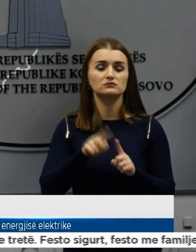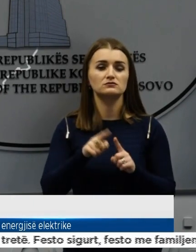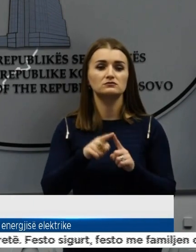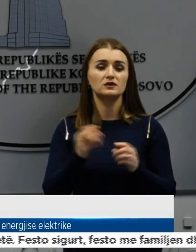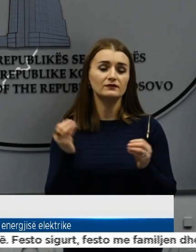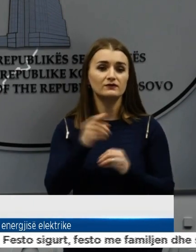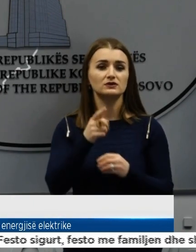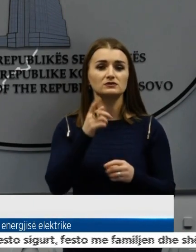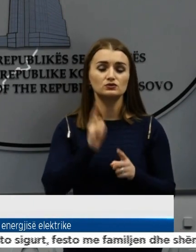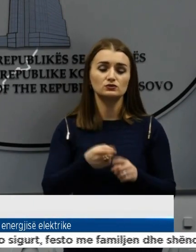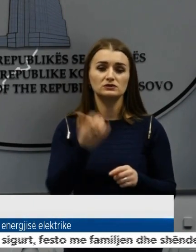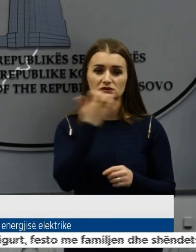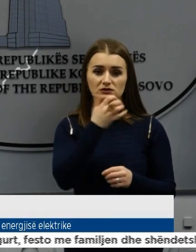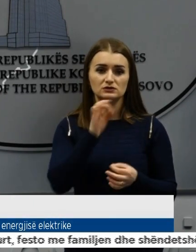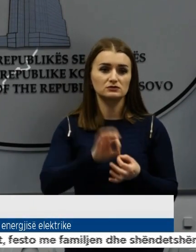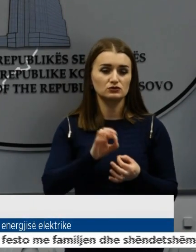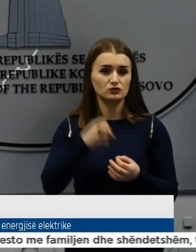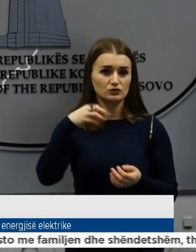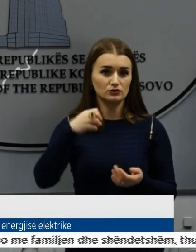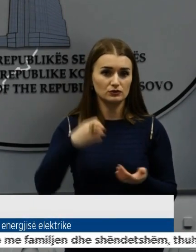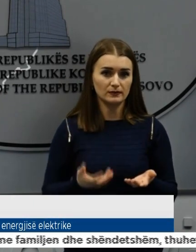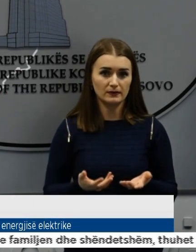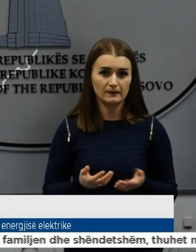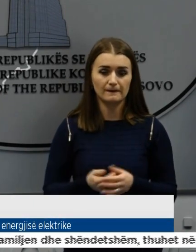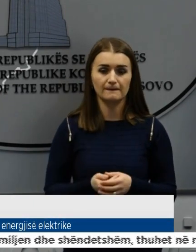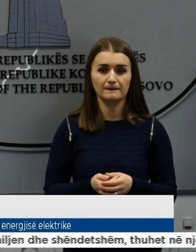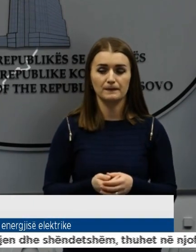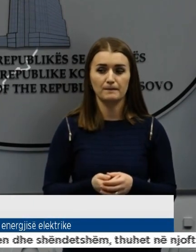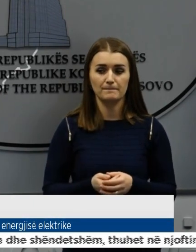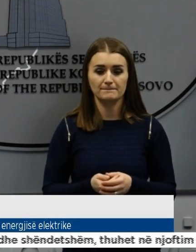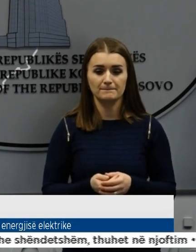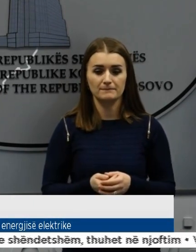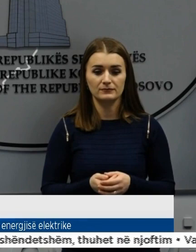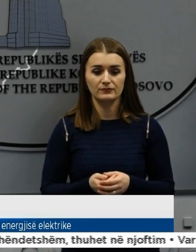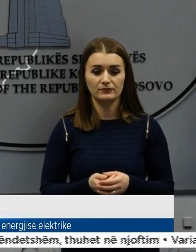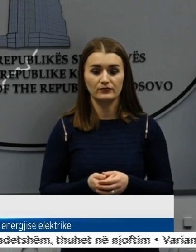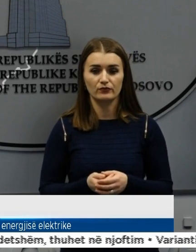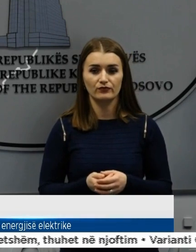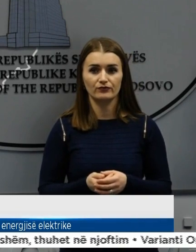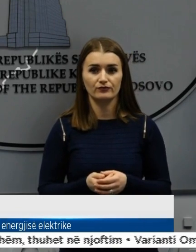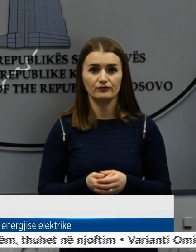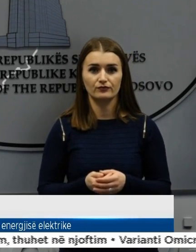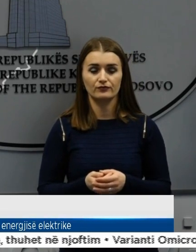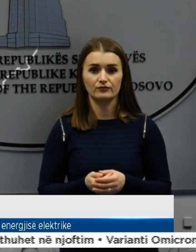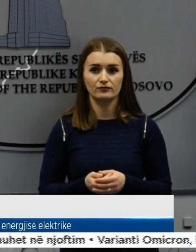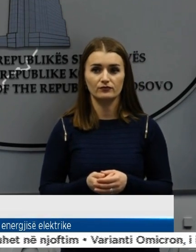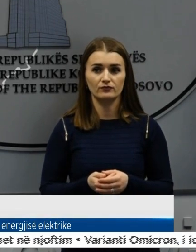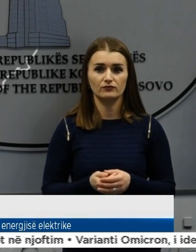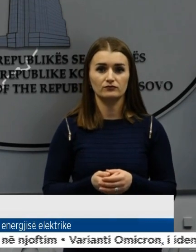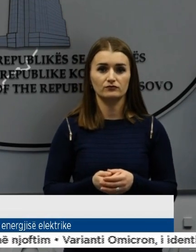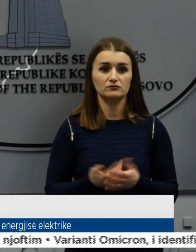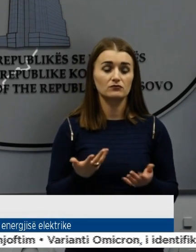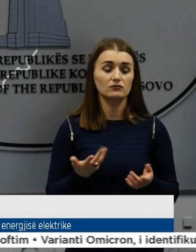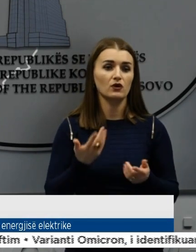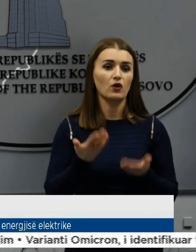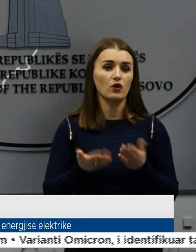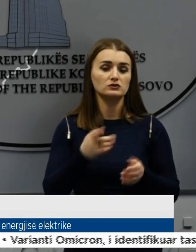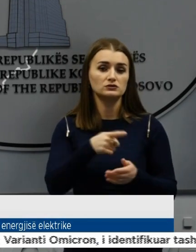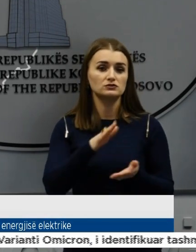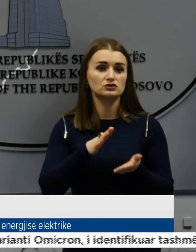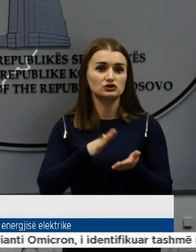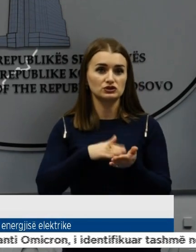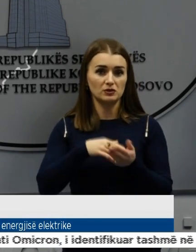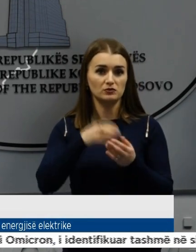elektrike, ose së pako, që të provojmë në vend se të konsumojmë energji elektrike gjatë ditës kur energjia është, importi është